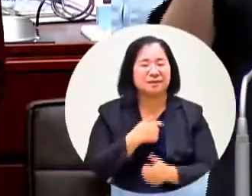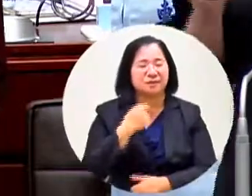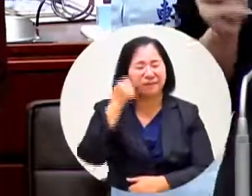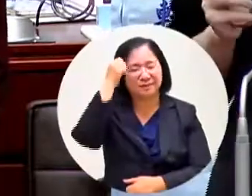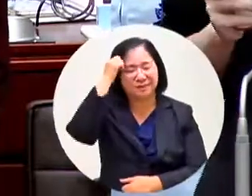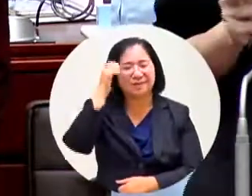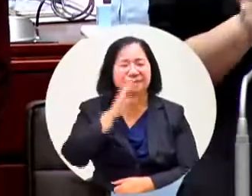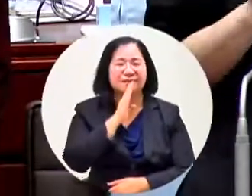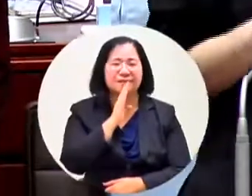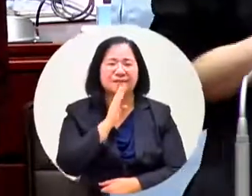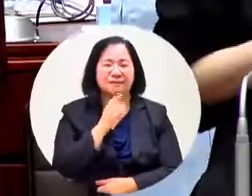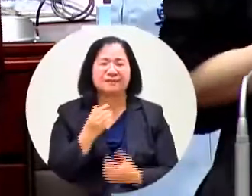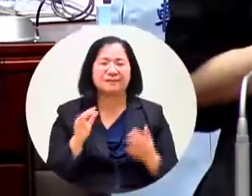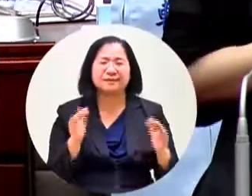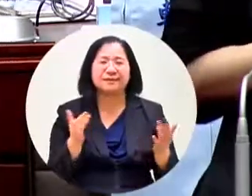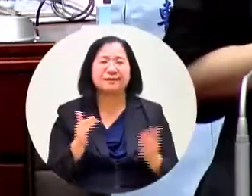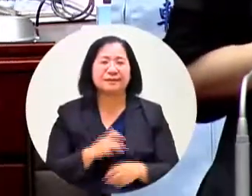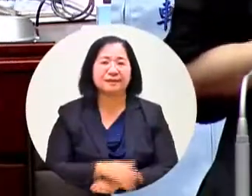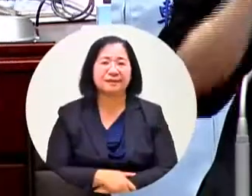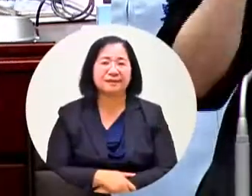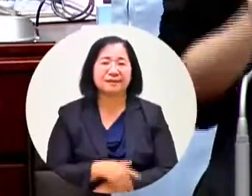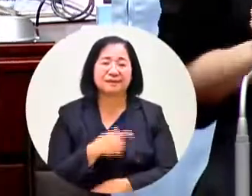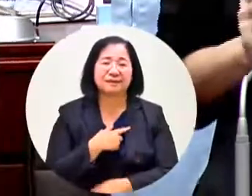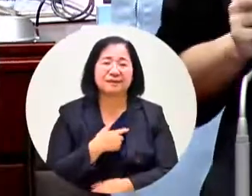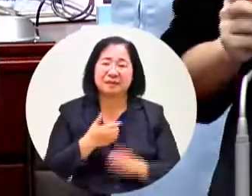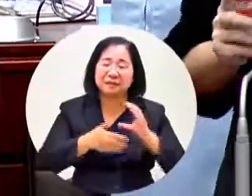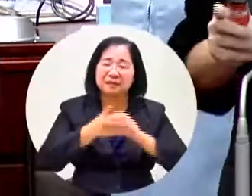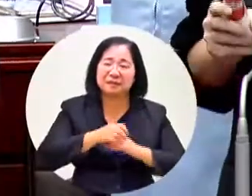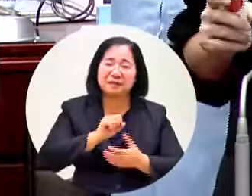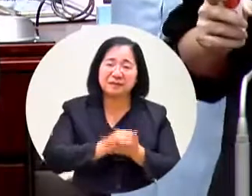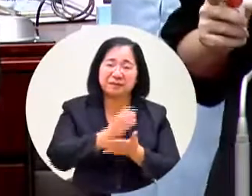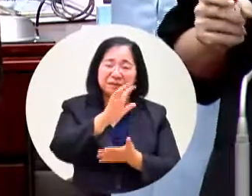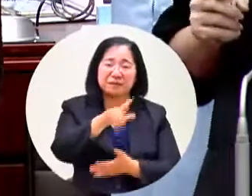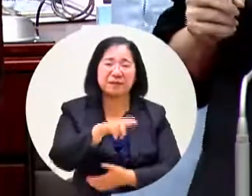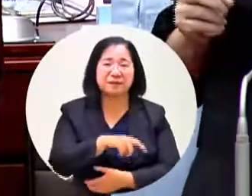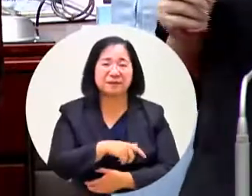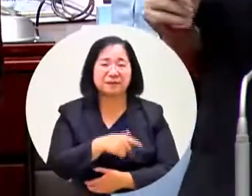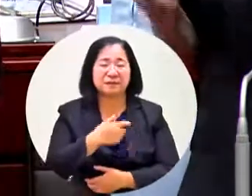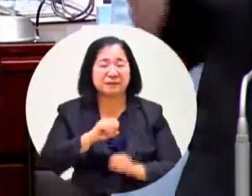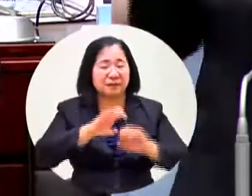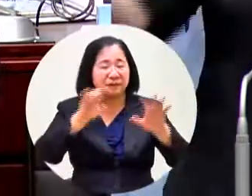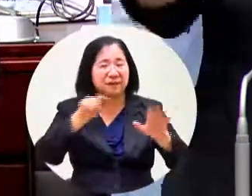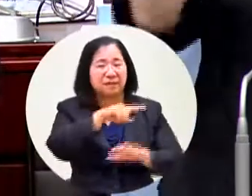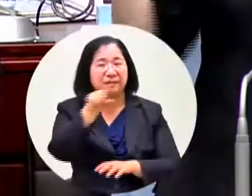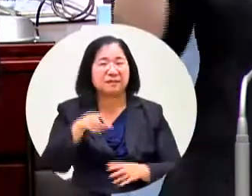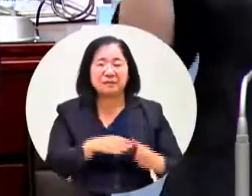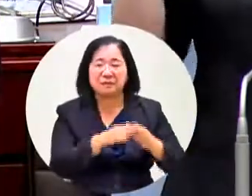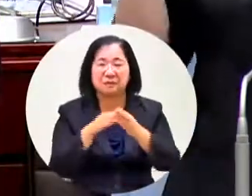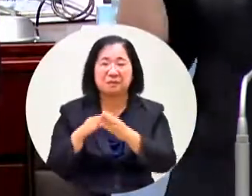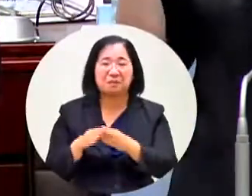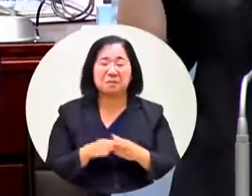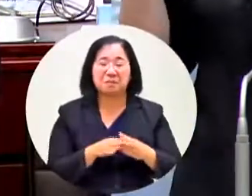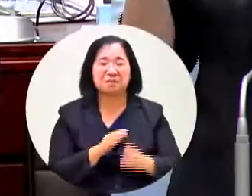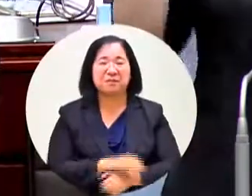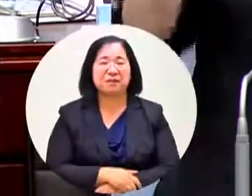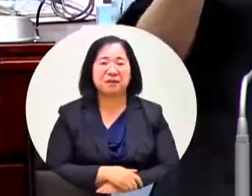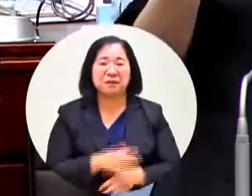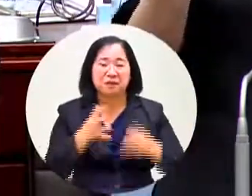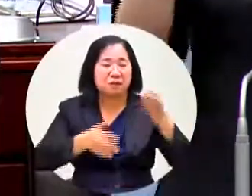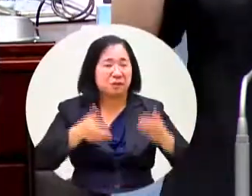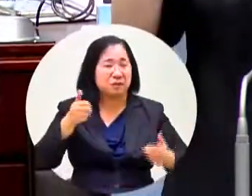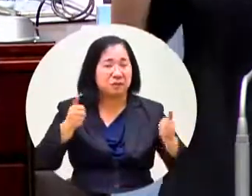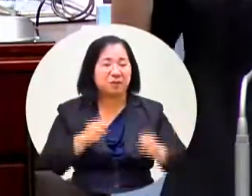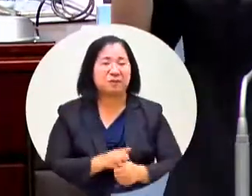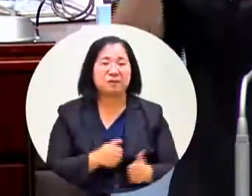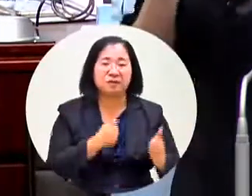是请假了，我真的是忘记了。 哦，那人事处长要麻烦调一下。好，那请问，